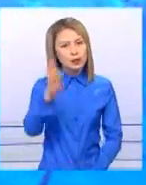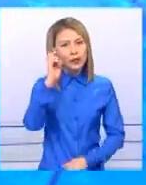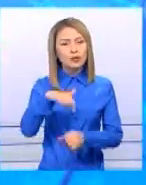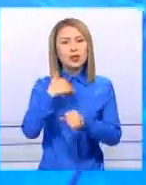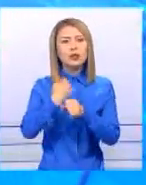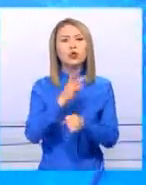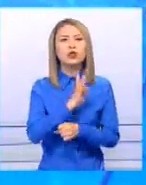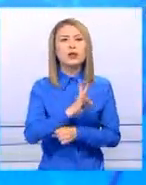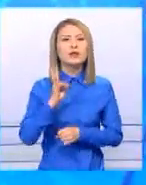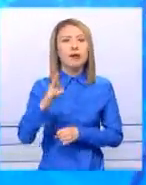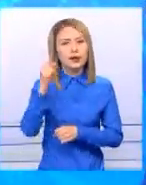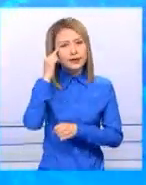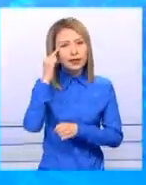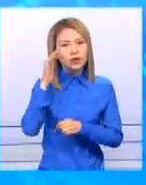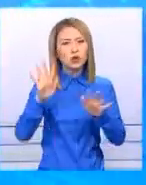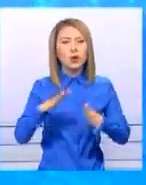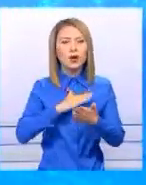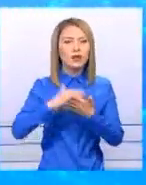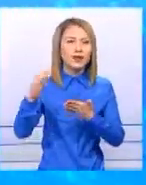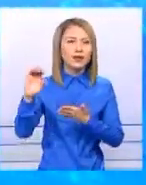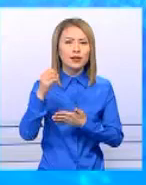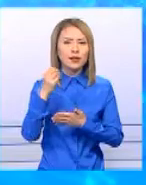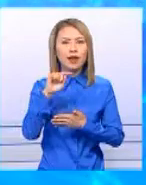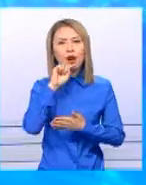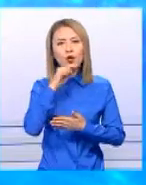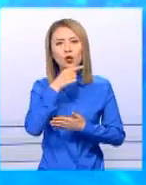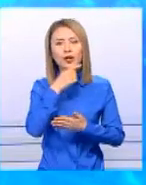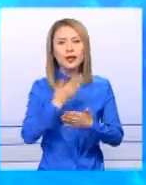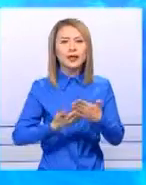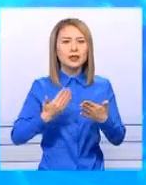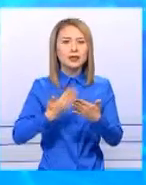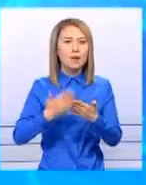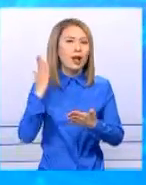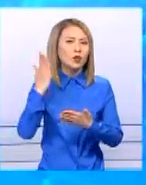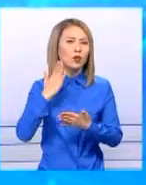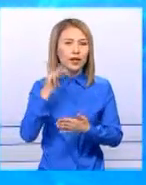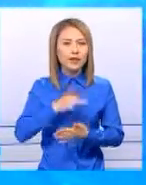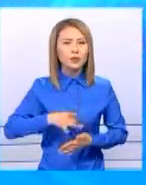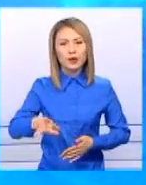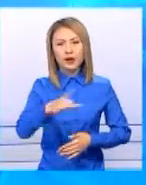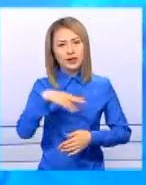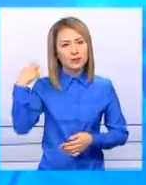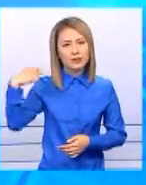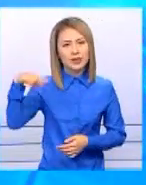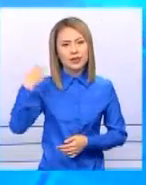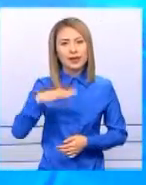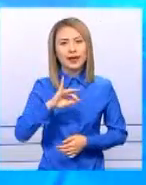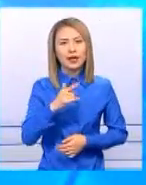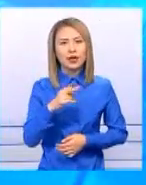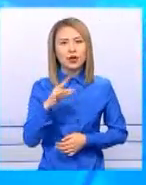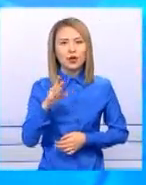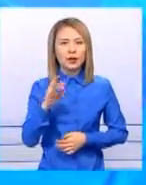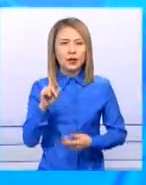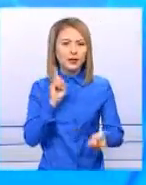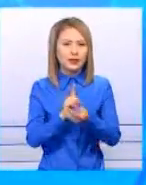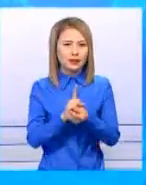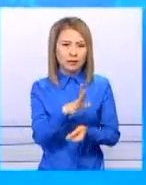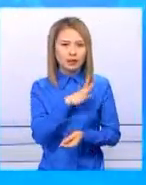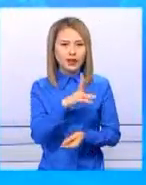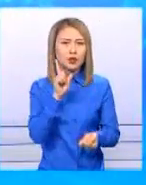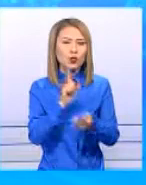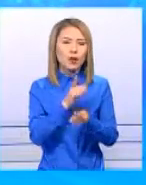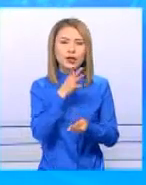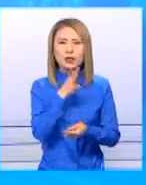Мемлекет басшысы Нурсултан Назарбаев Кыргызстандағы жоғарғы Евразиялық экономикалық кеңес аясында Молдова Республикасының президенті Игорь Додонмен